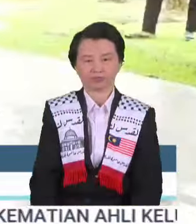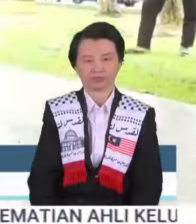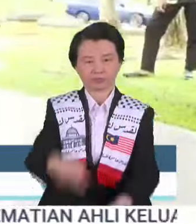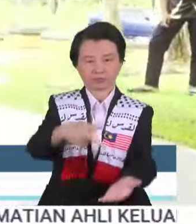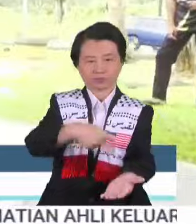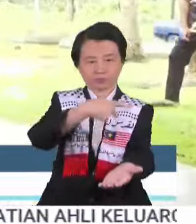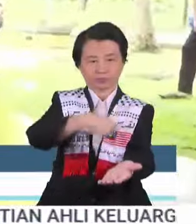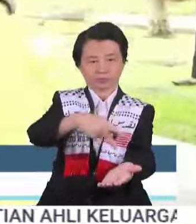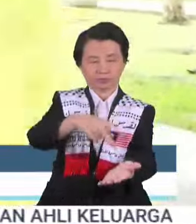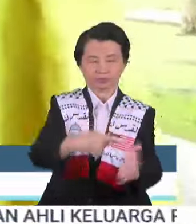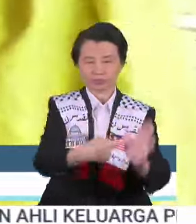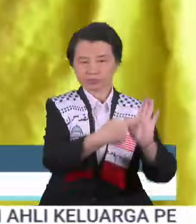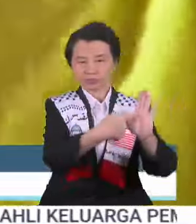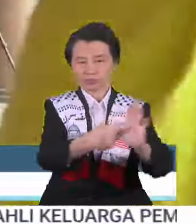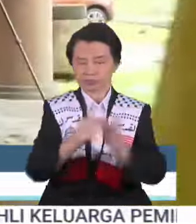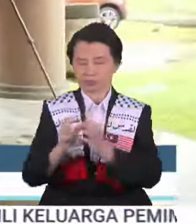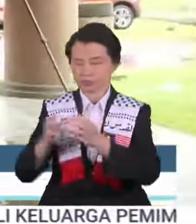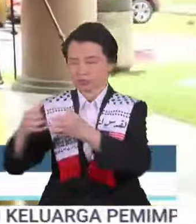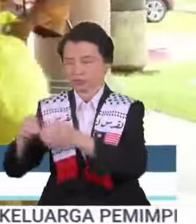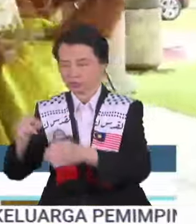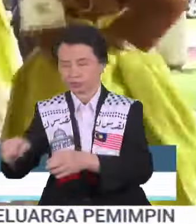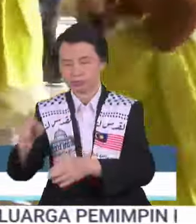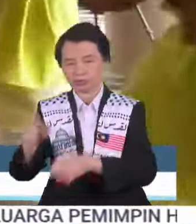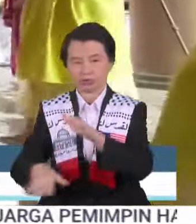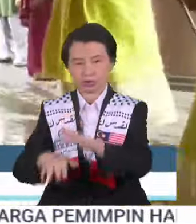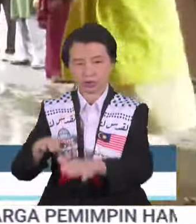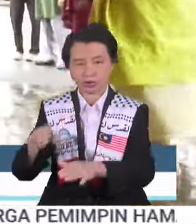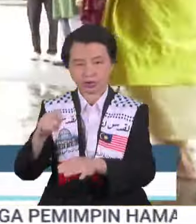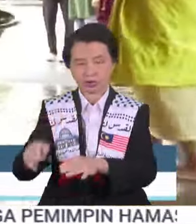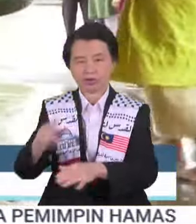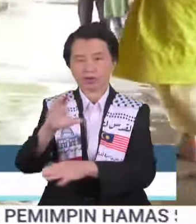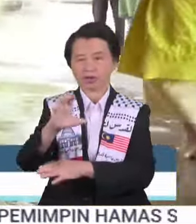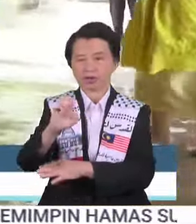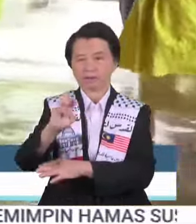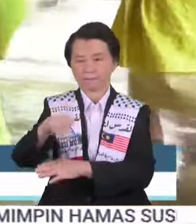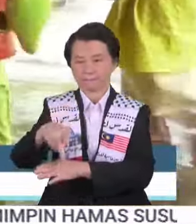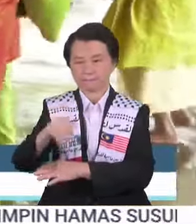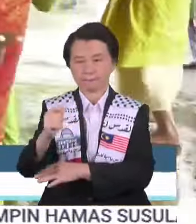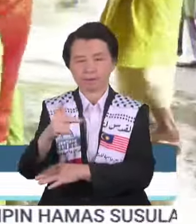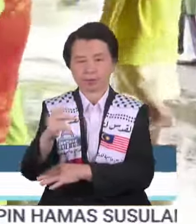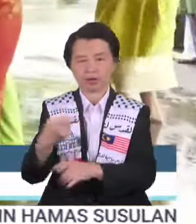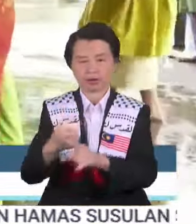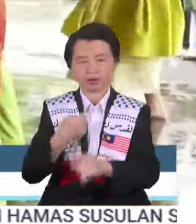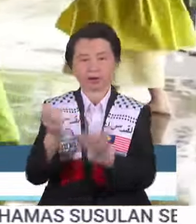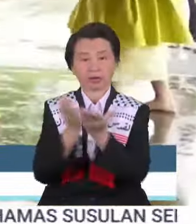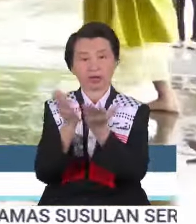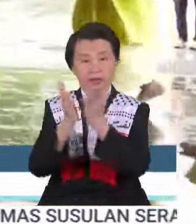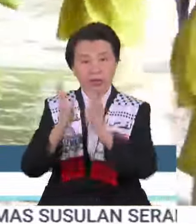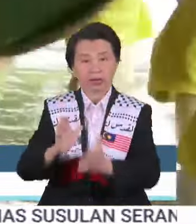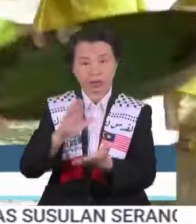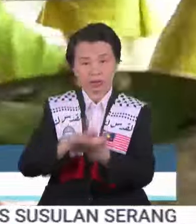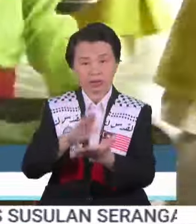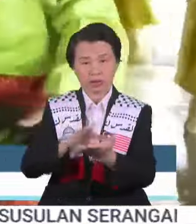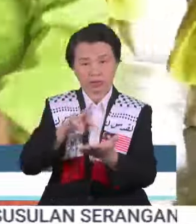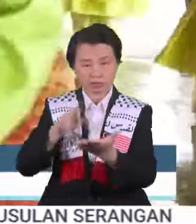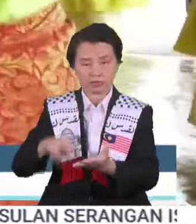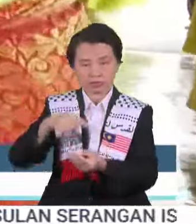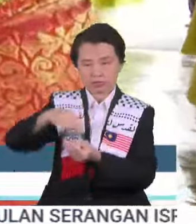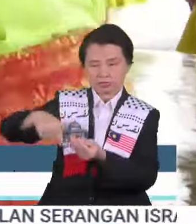Tarian ini dipersembahkan oleh kumpulan zapin Langkah Tari Seri Cempaka, terdiri daripada pelajar sekolah sekitar